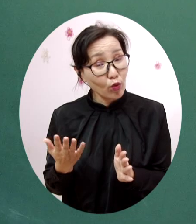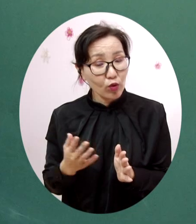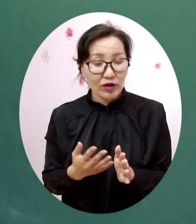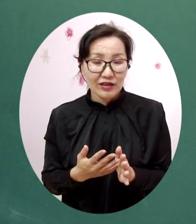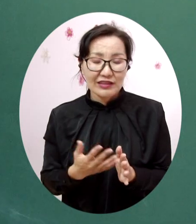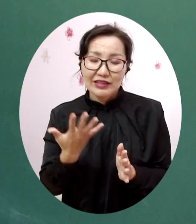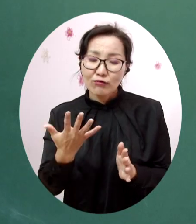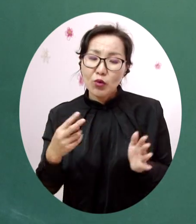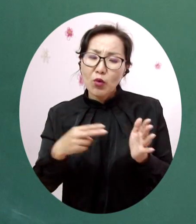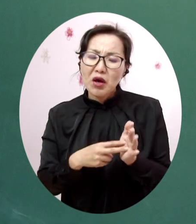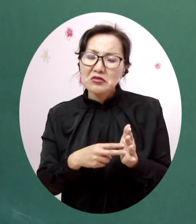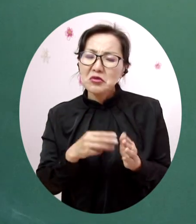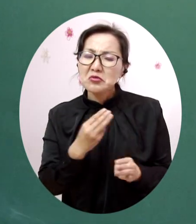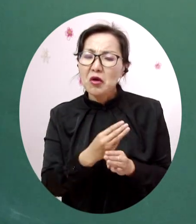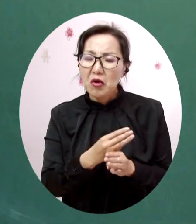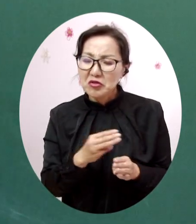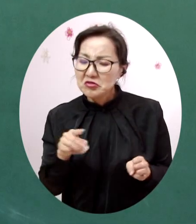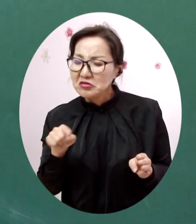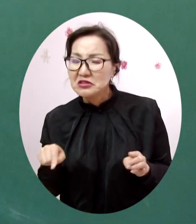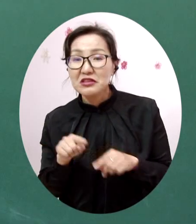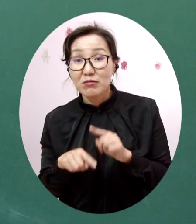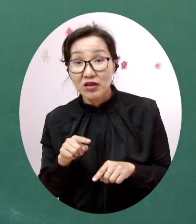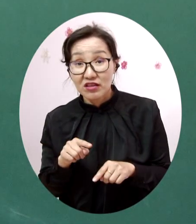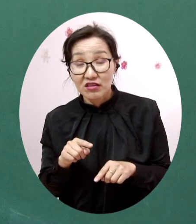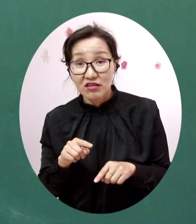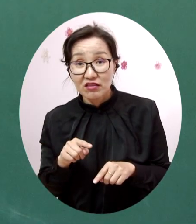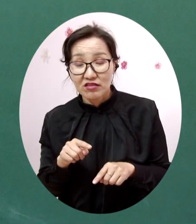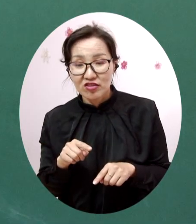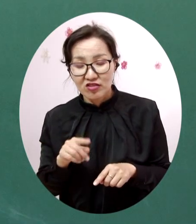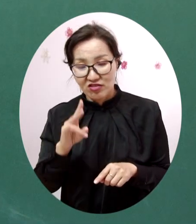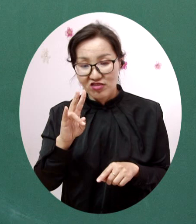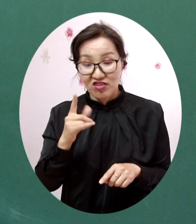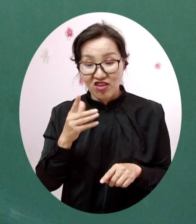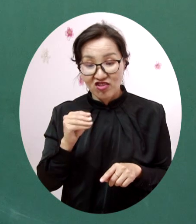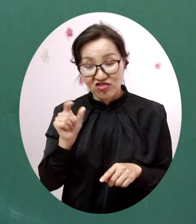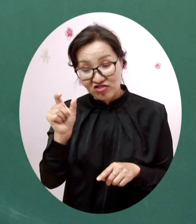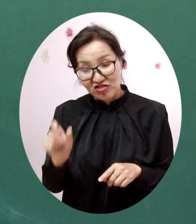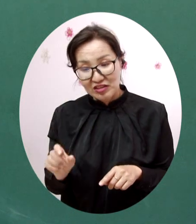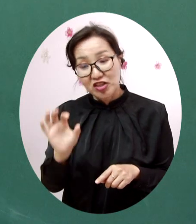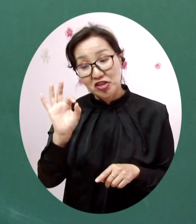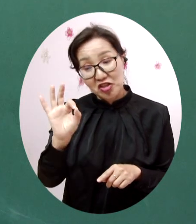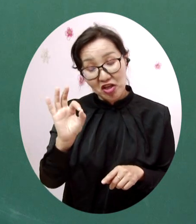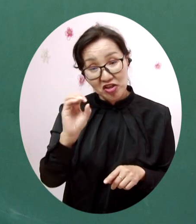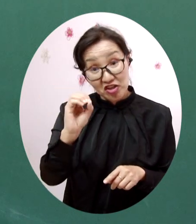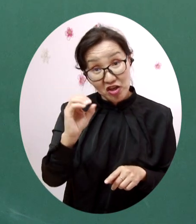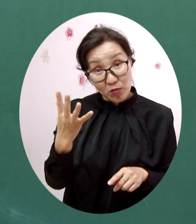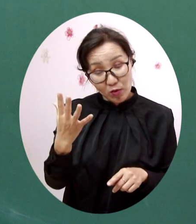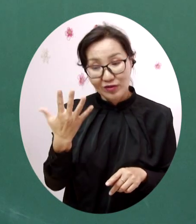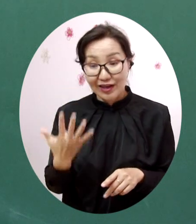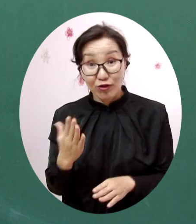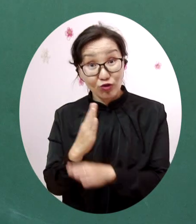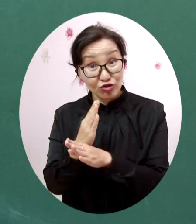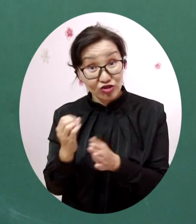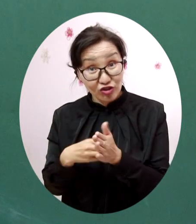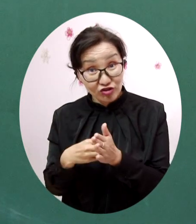тооны шинжүүлээ нэгжийн орно нь яах ёстой? Тэг буюу таваар төгссөн байх ёстой. Тэгэхээр энэ